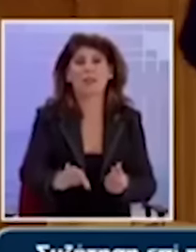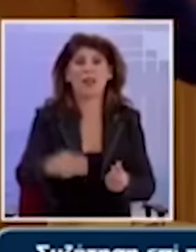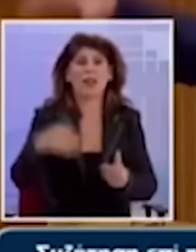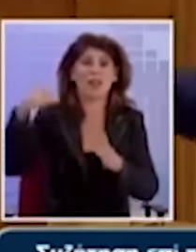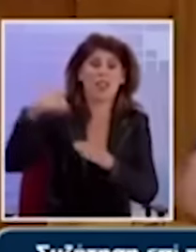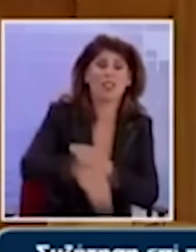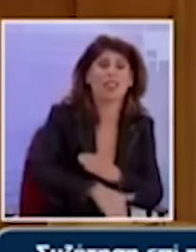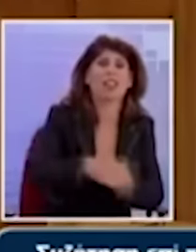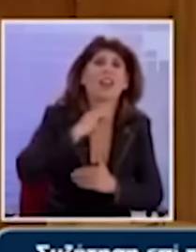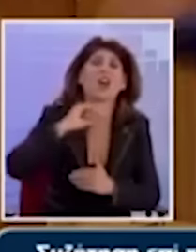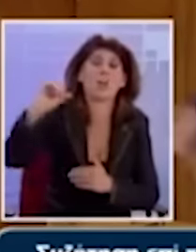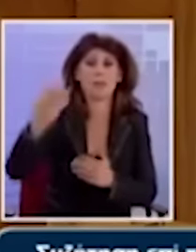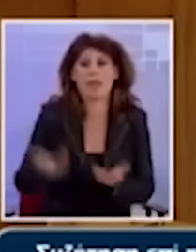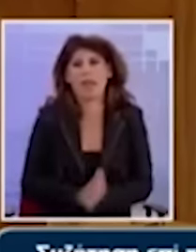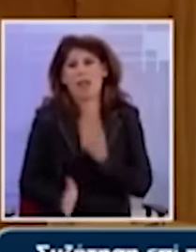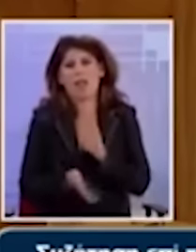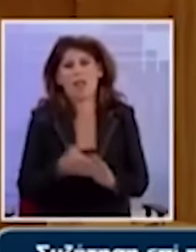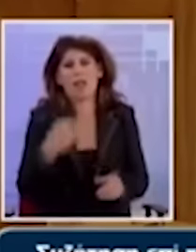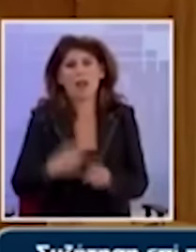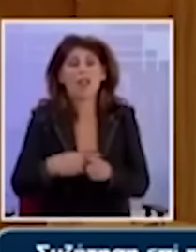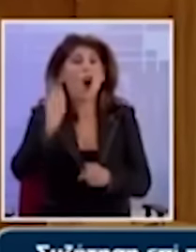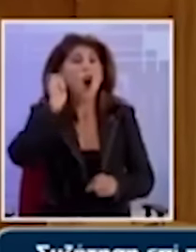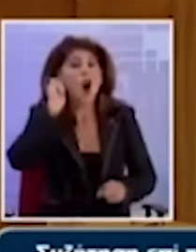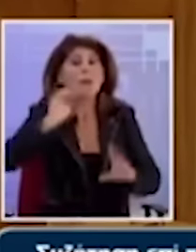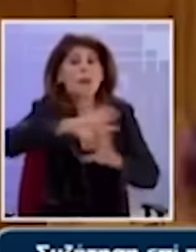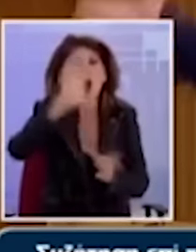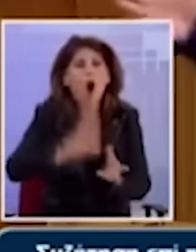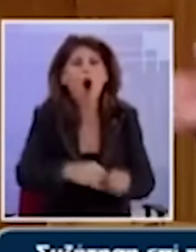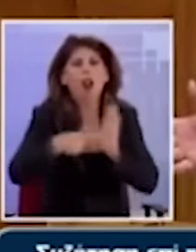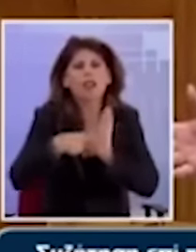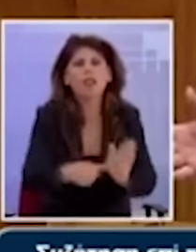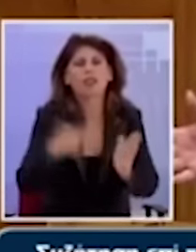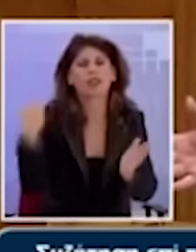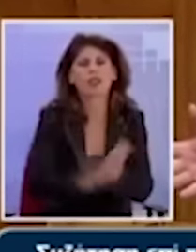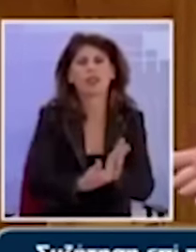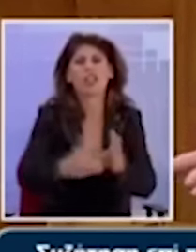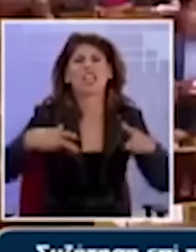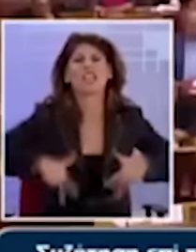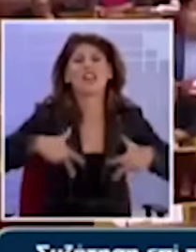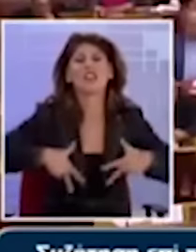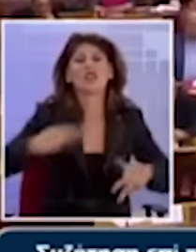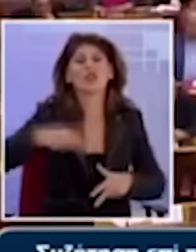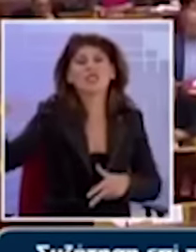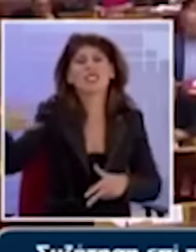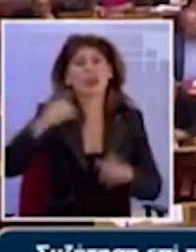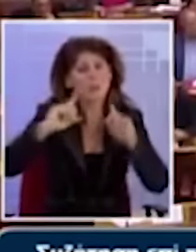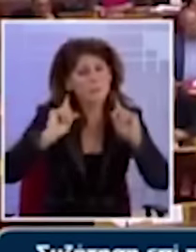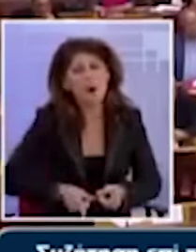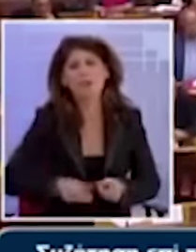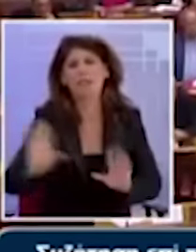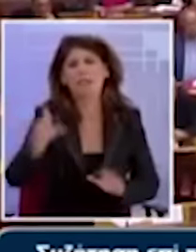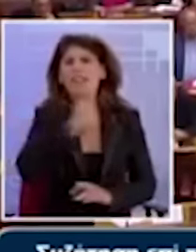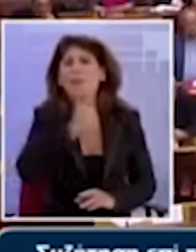τα ονόματα όλα θα τα αποκαλύψει εδώ μέσα η κυβέρνηση του ΣΥΡΙΖΑ. Πάρτε το απόφαση επιτέλους. Κάντε υπομονή.